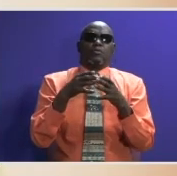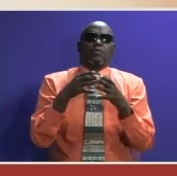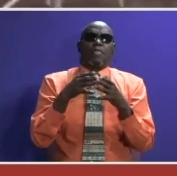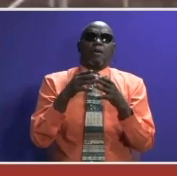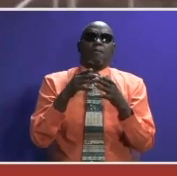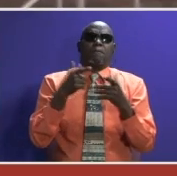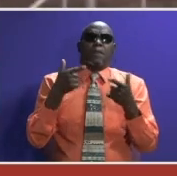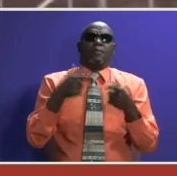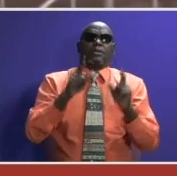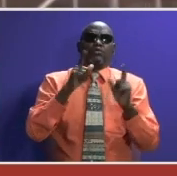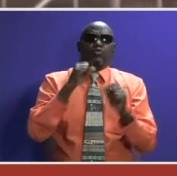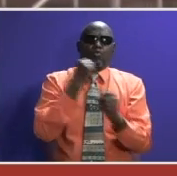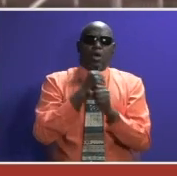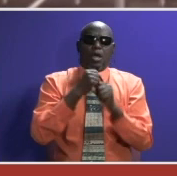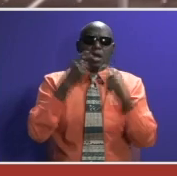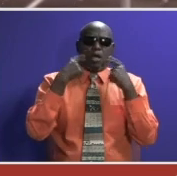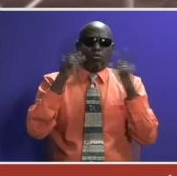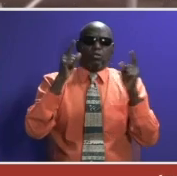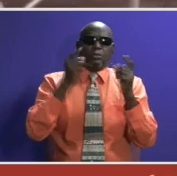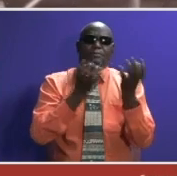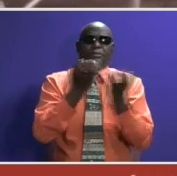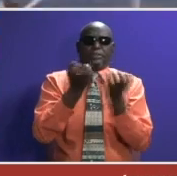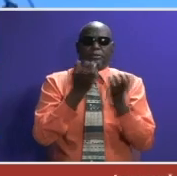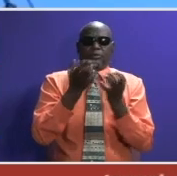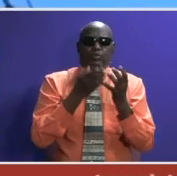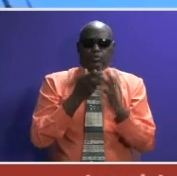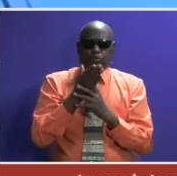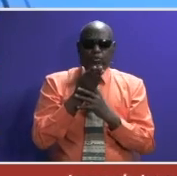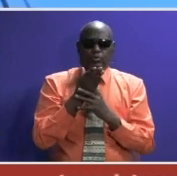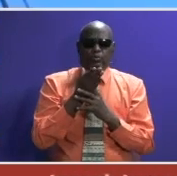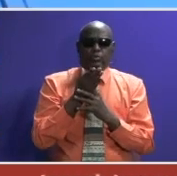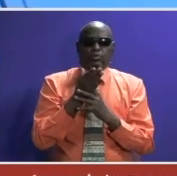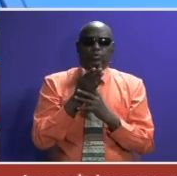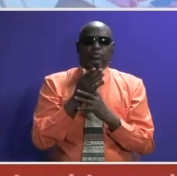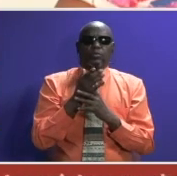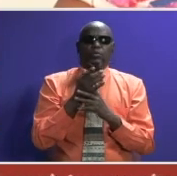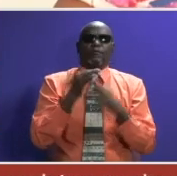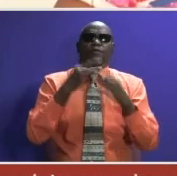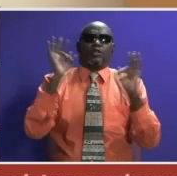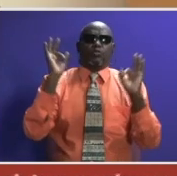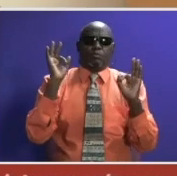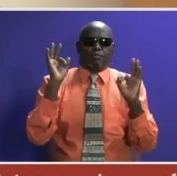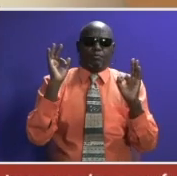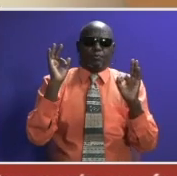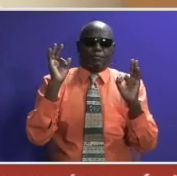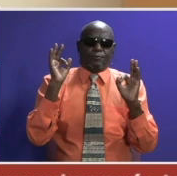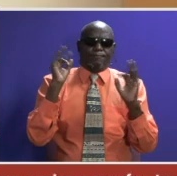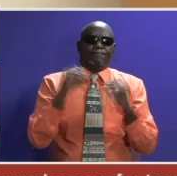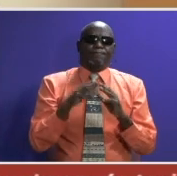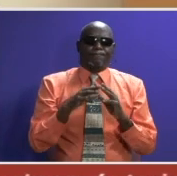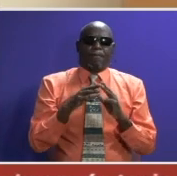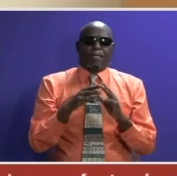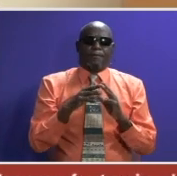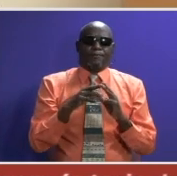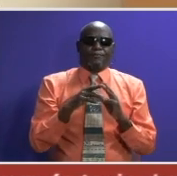kufanya matangazo ya kibiashara kupitia njia huru. Na basi serikali ilitangaza kwamba